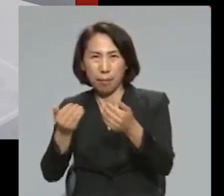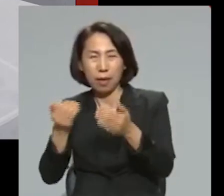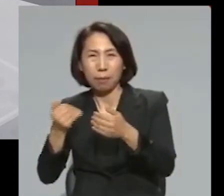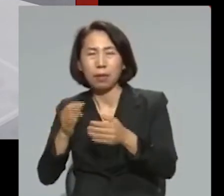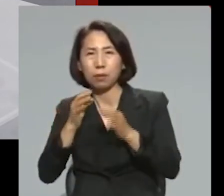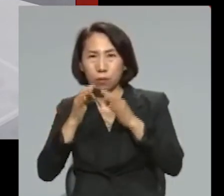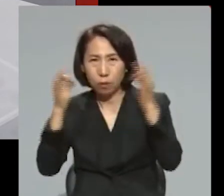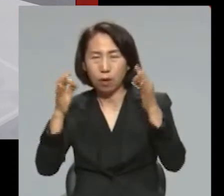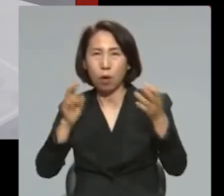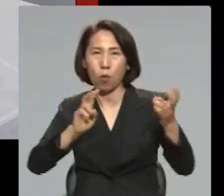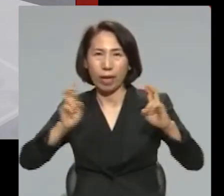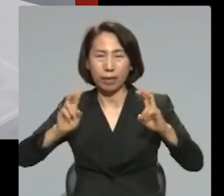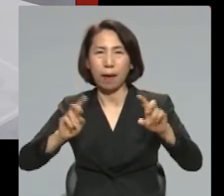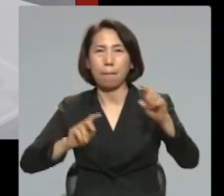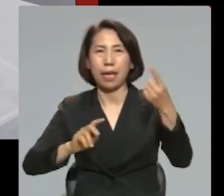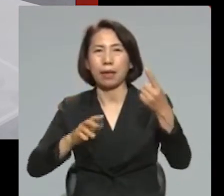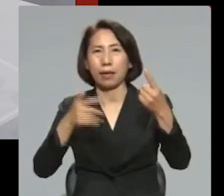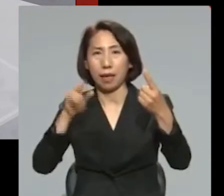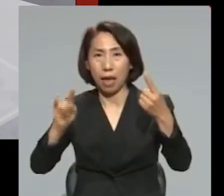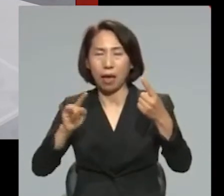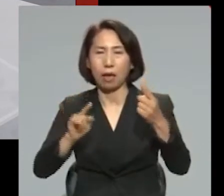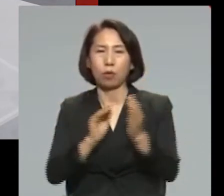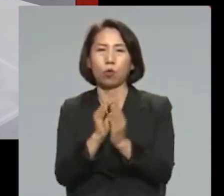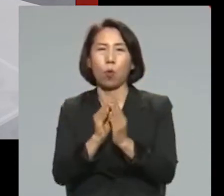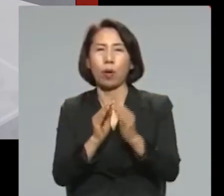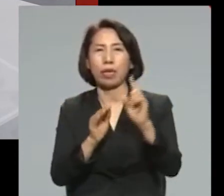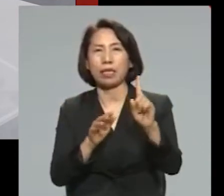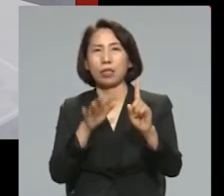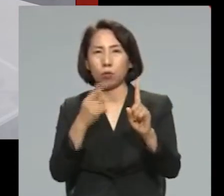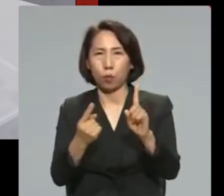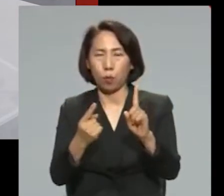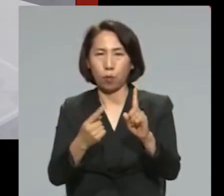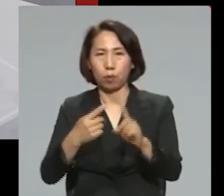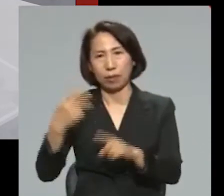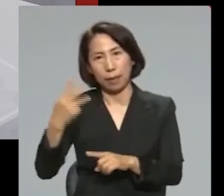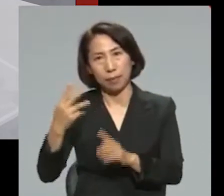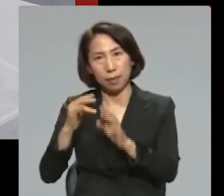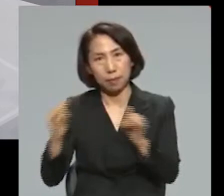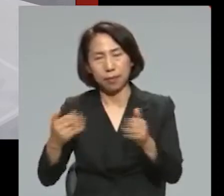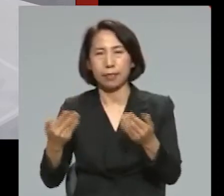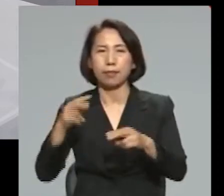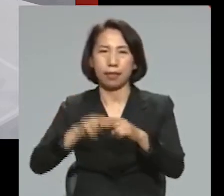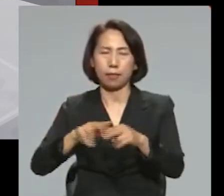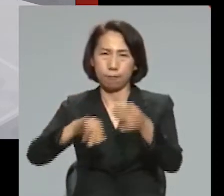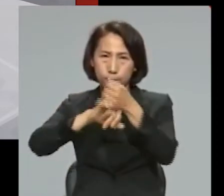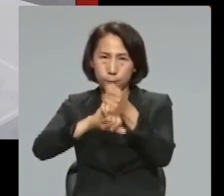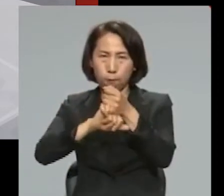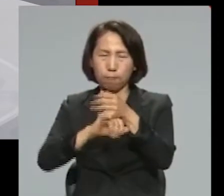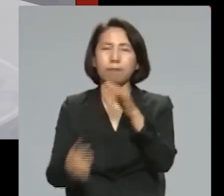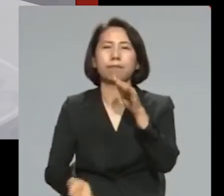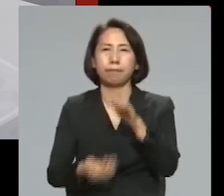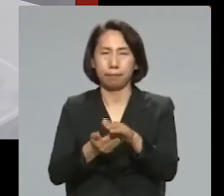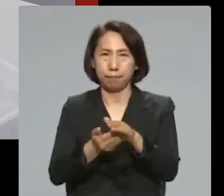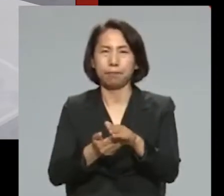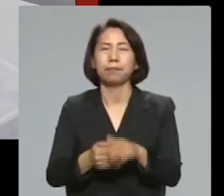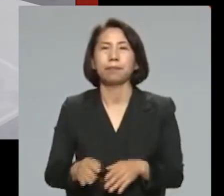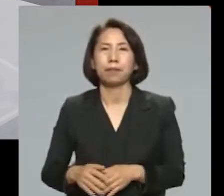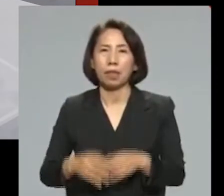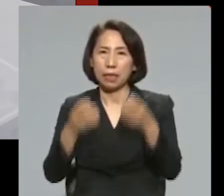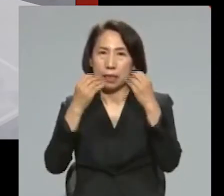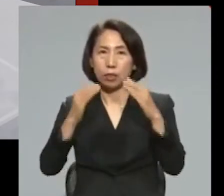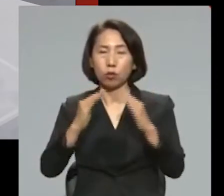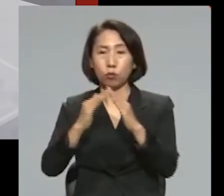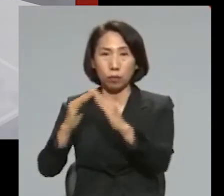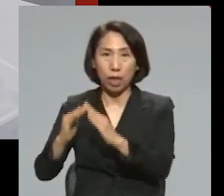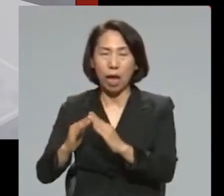원 투자 유치 3,000명 일자리 반드시 창출해 내겠습니다. 신규 주택